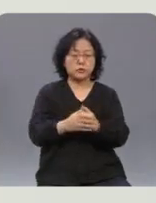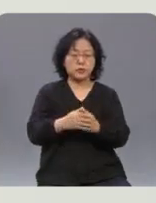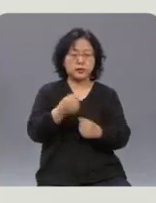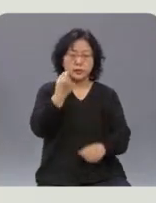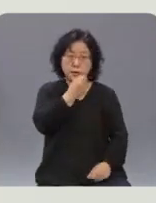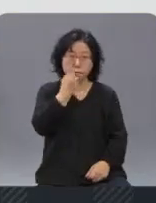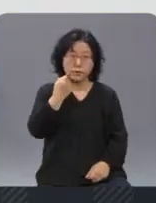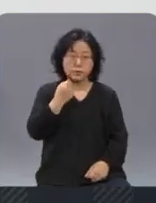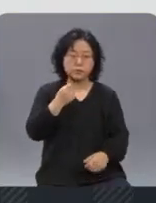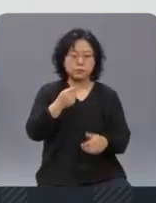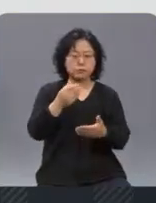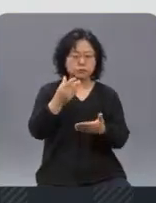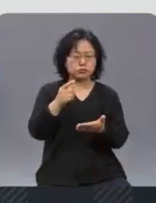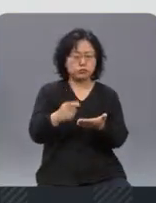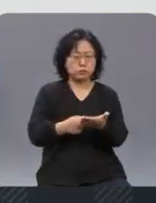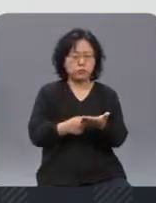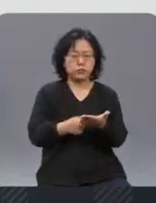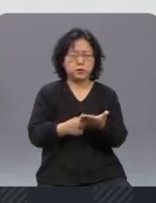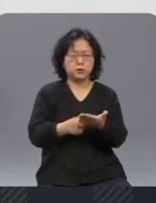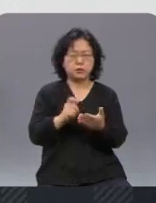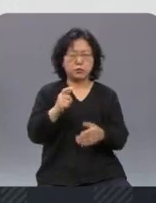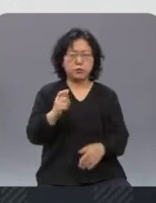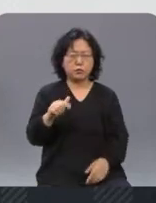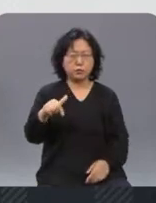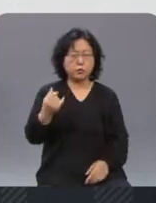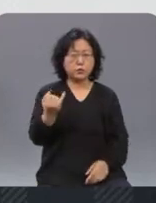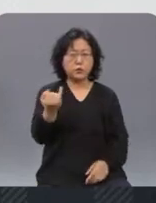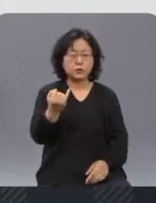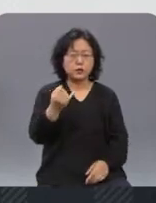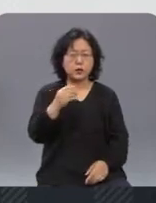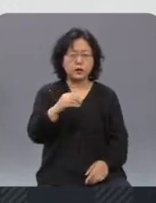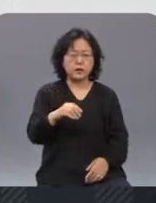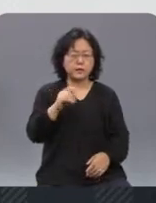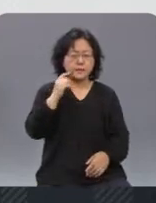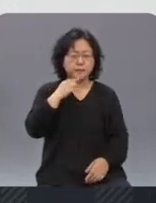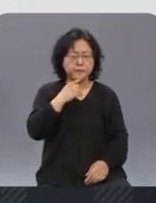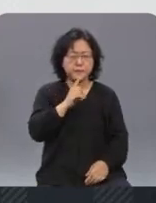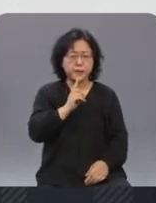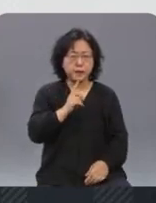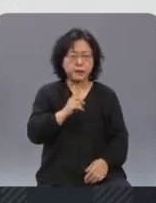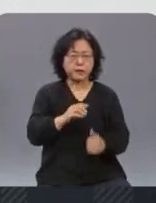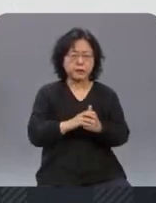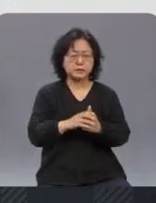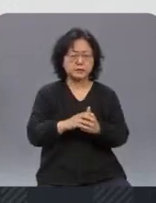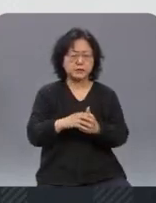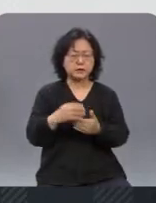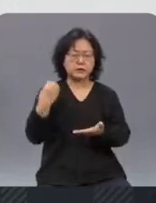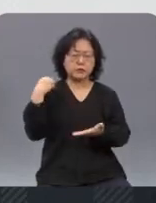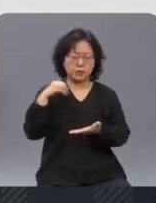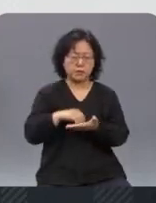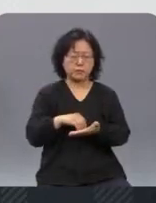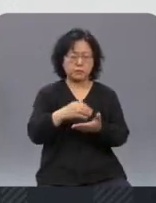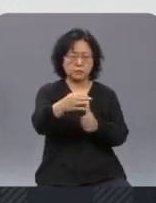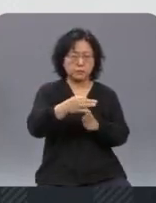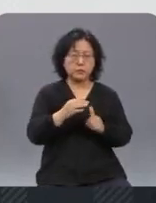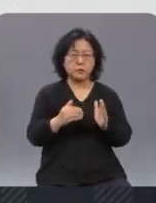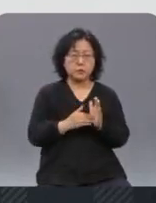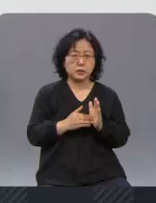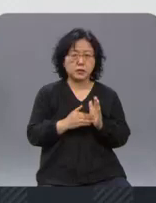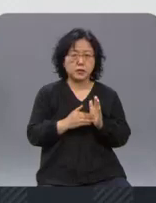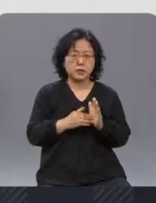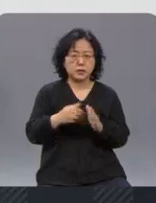립스틱 자국도 있었고 고씨가 항해하자 매장측은 보증서를 제거하지 못한 실수라며 환불해줬습니다 이와